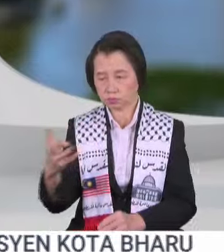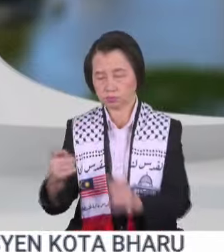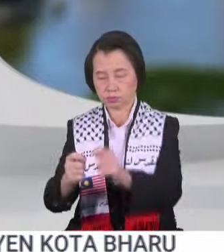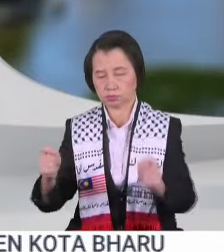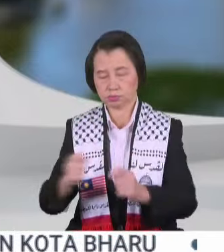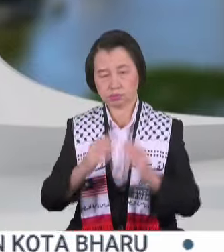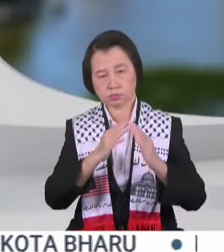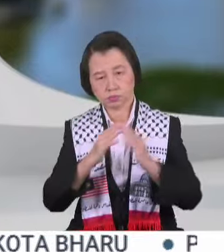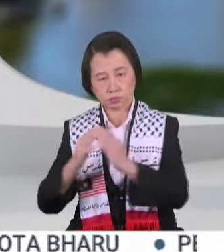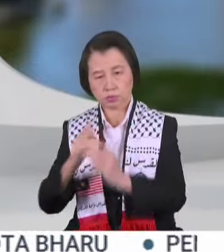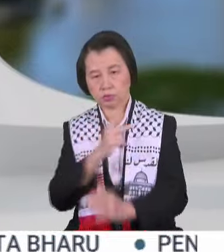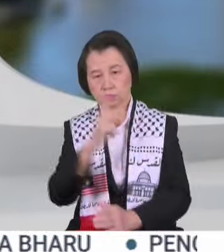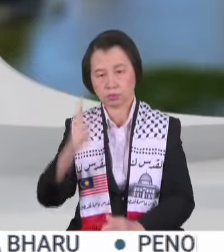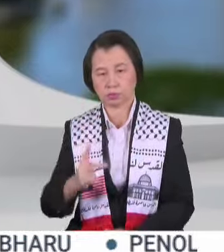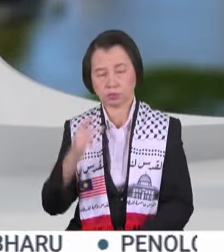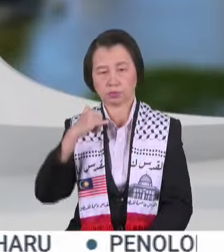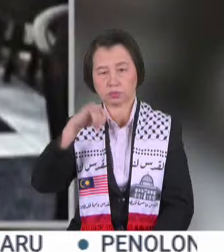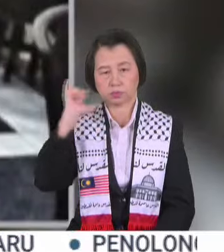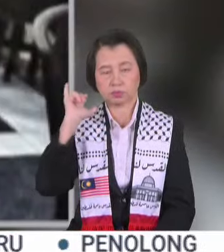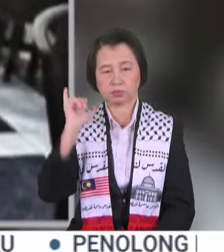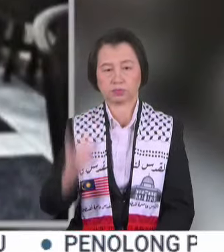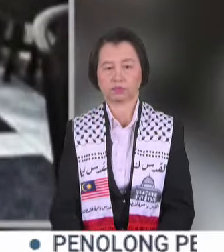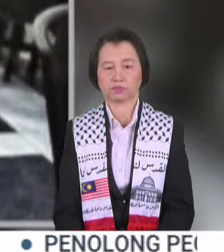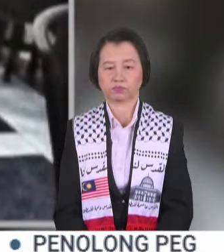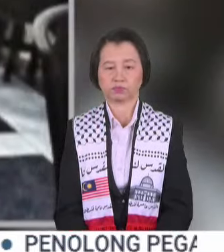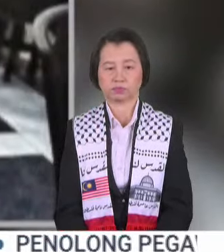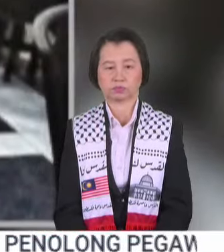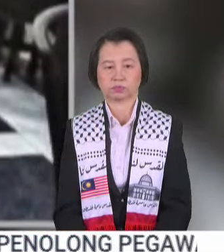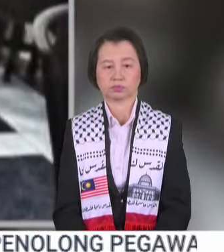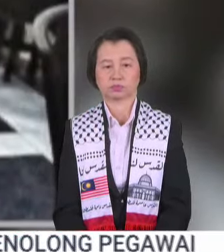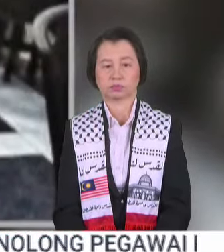sekitar Bandaraya Kuching semalam.